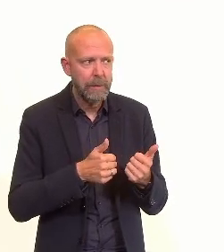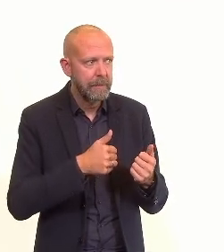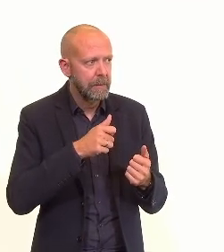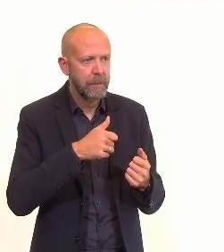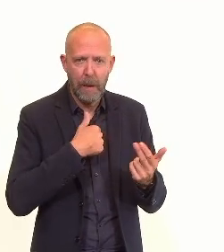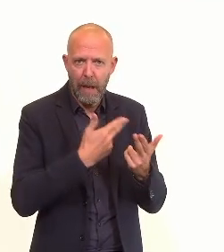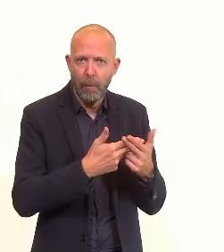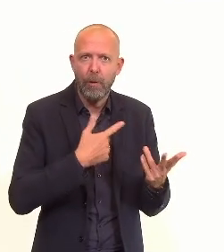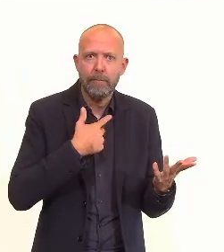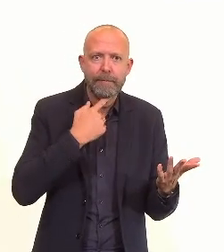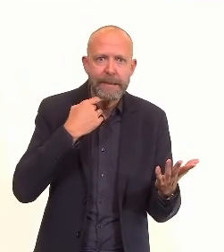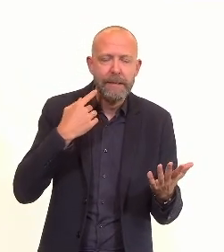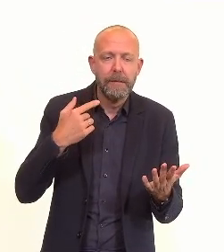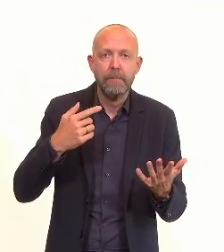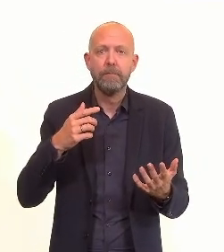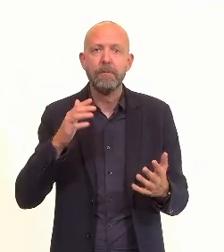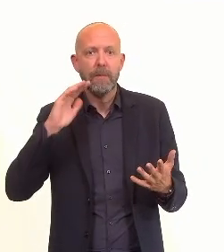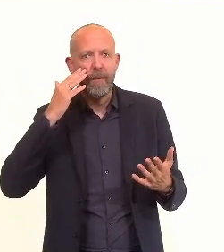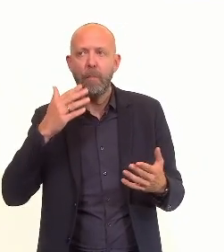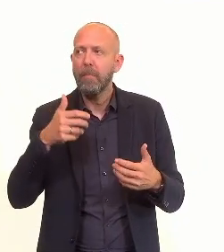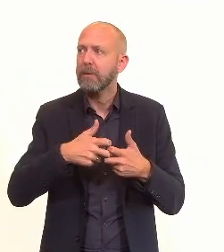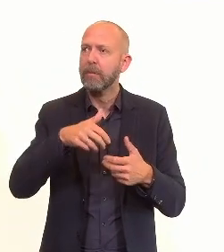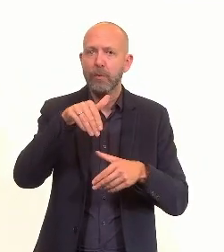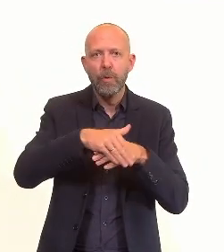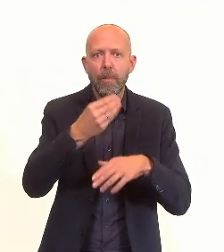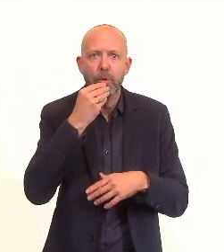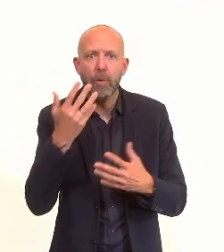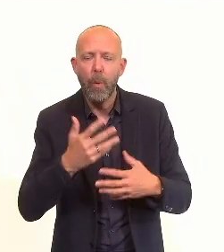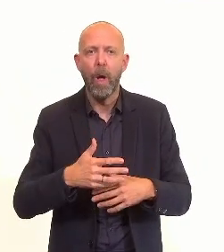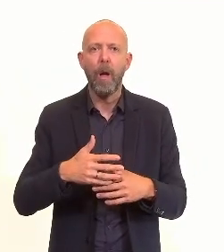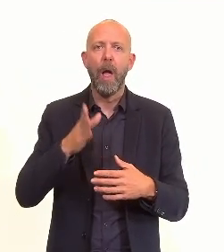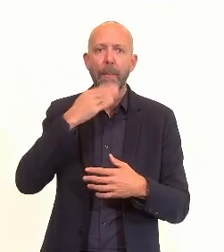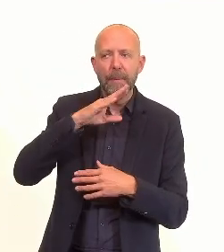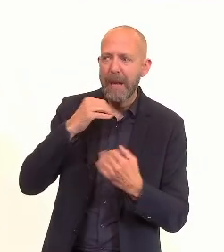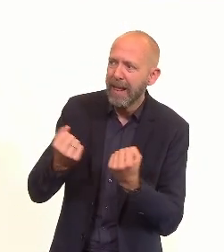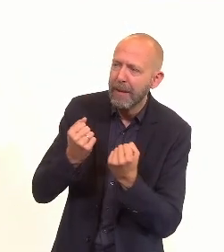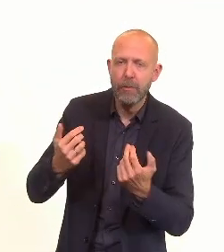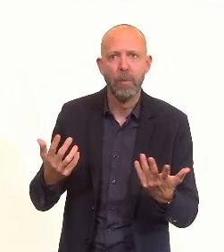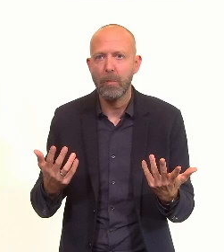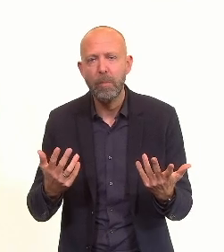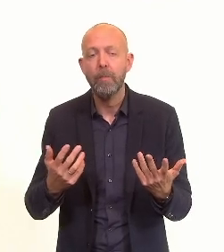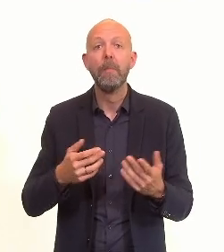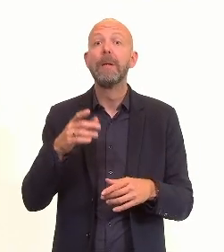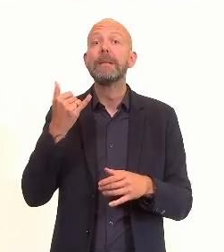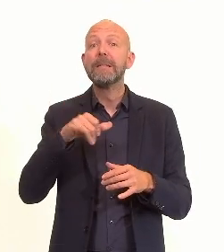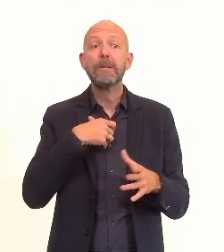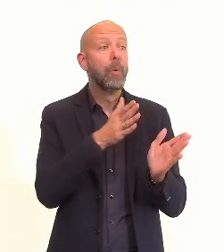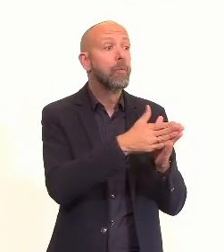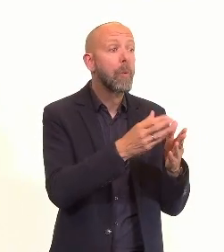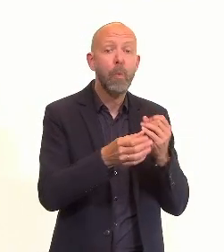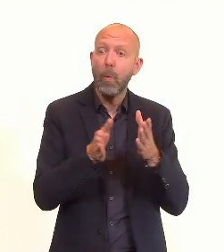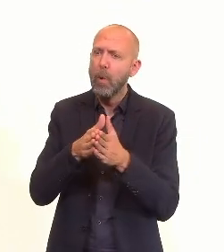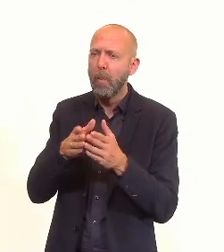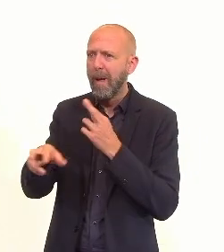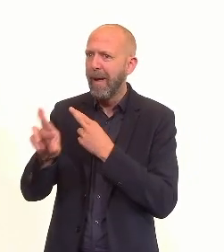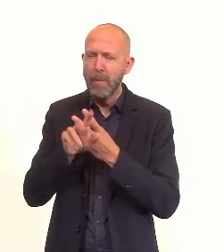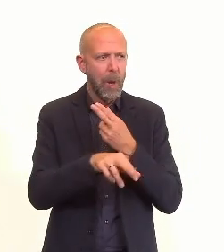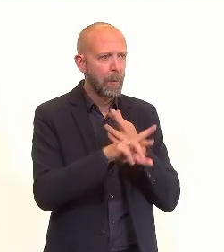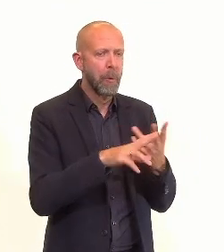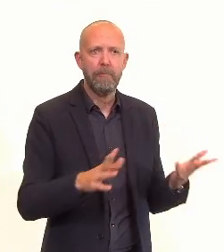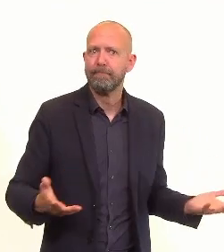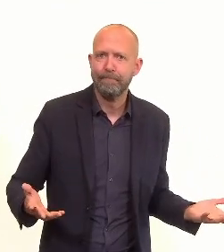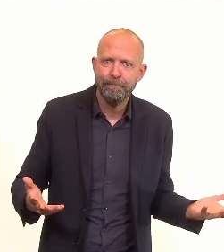qui est proposé dans la ville et plus largement sur le territoire. À la Seigneurie, ils travaillent sur l'EHPAD comme un village, donc comment